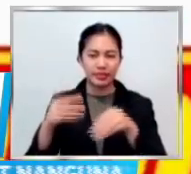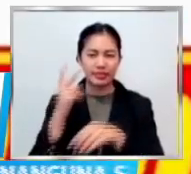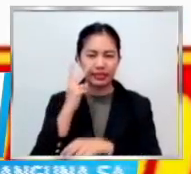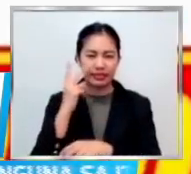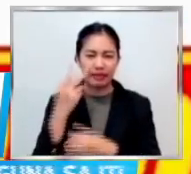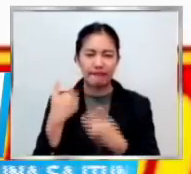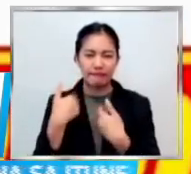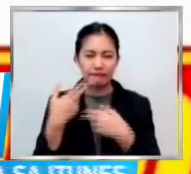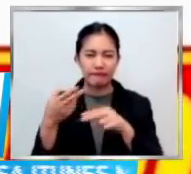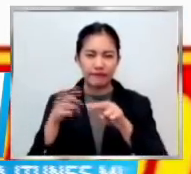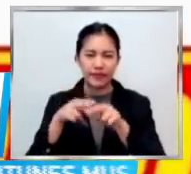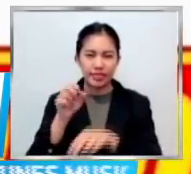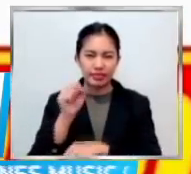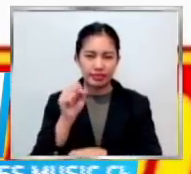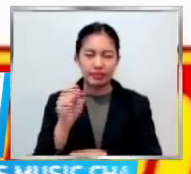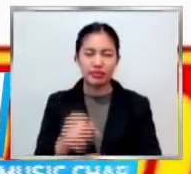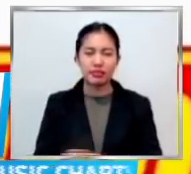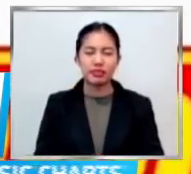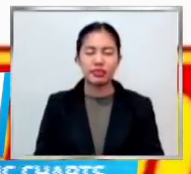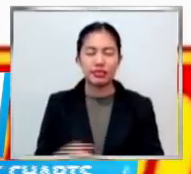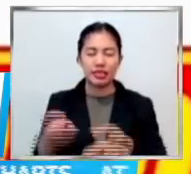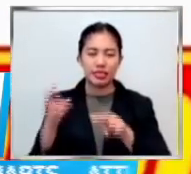din. Dahil